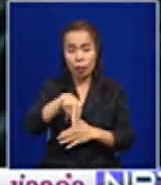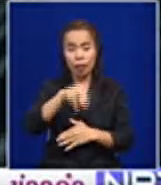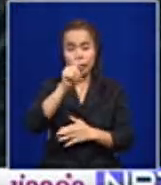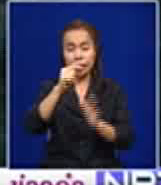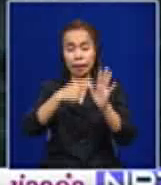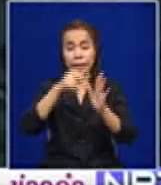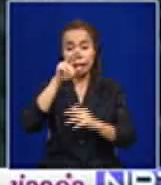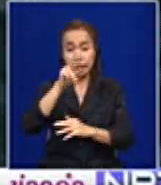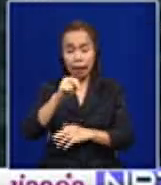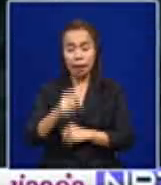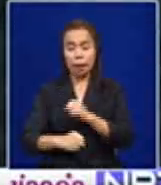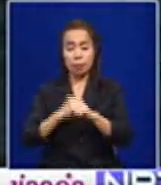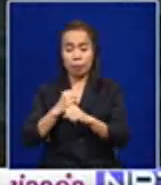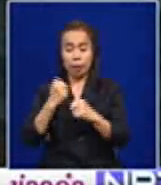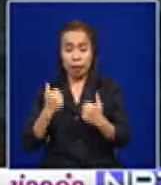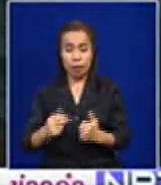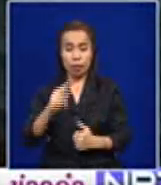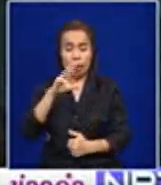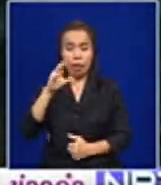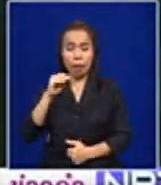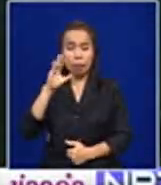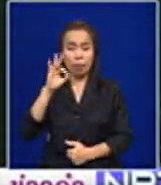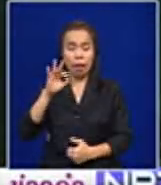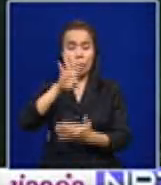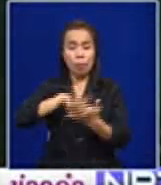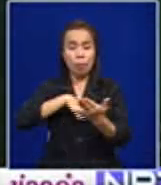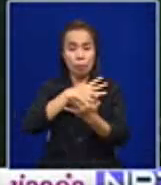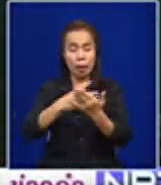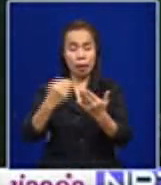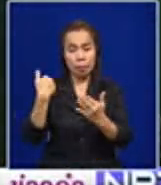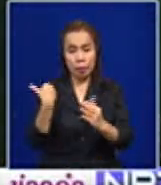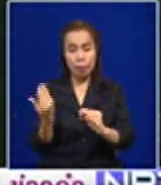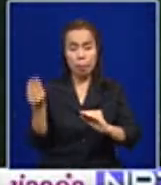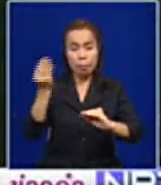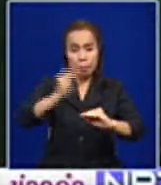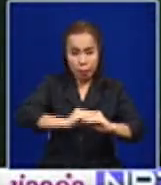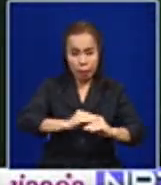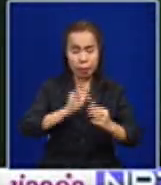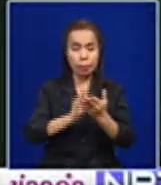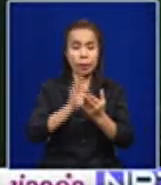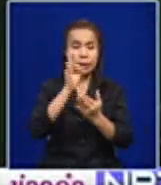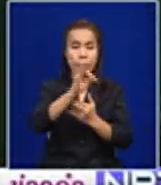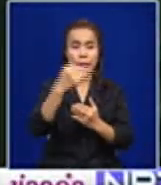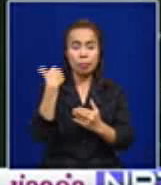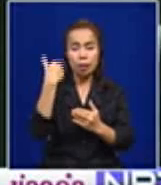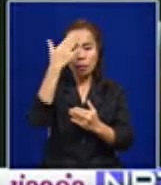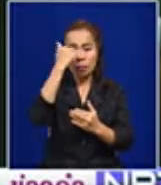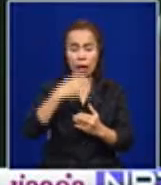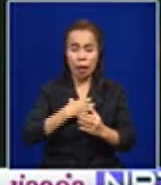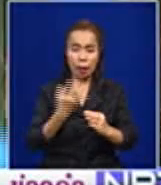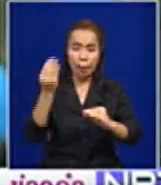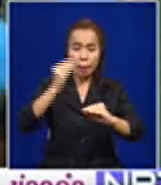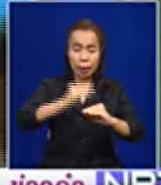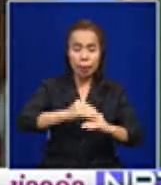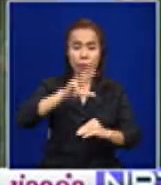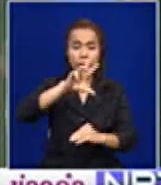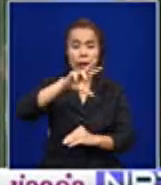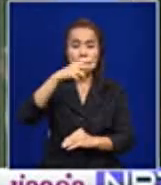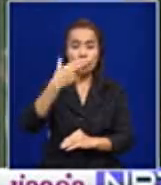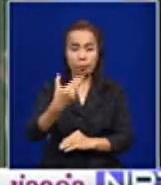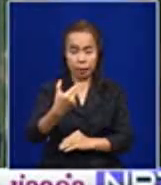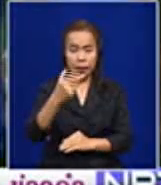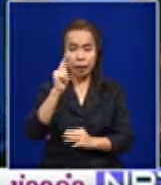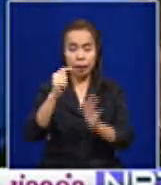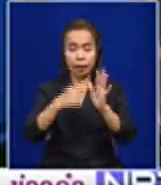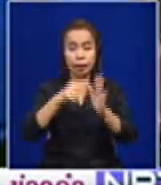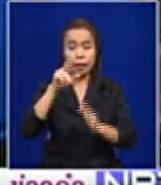2559นั้นบริษัทมีแผนที่จะเพิ่มกำลังการผลิตซึ่งจะทำให้มีการใช้ยางธรรมชาติเพิ่มเป็น 36,000ตันต่อปีและ